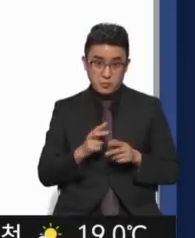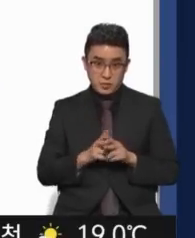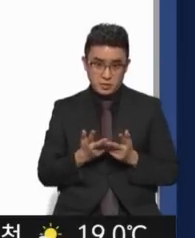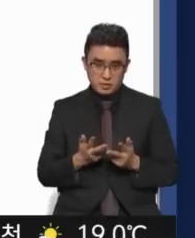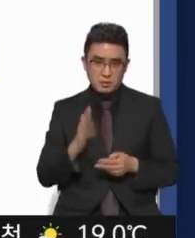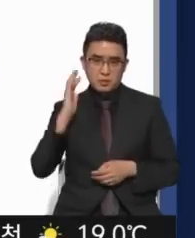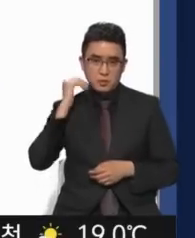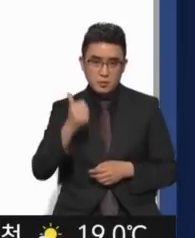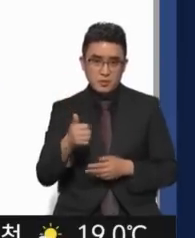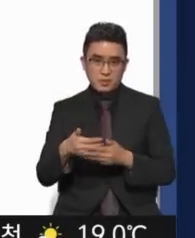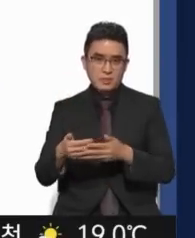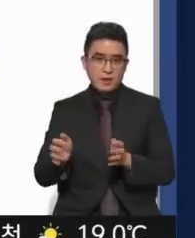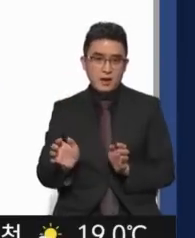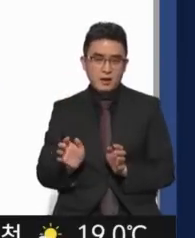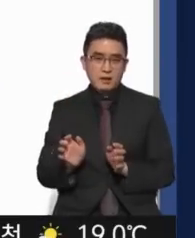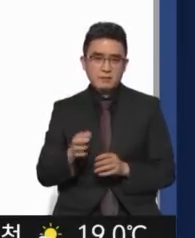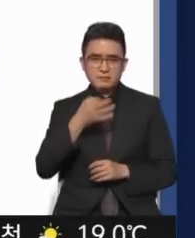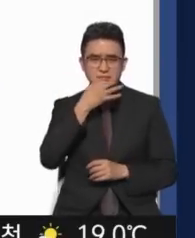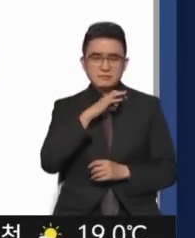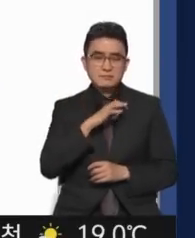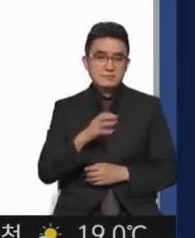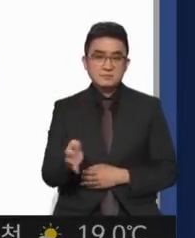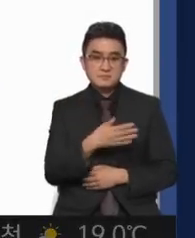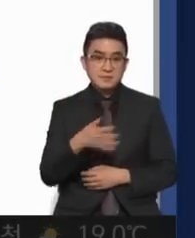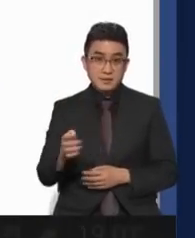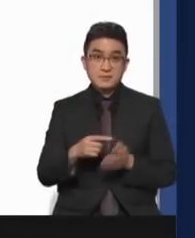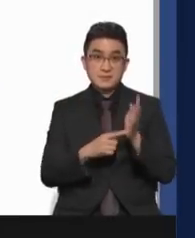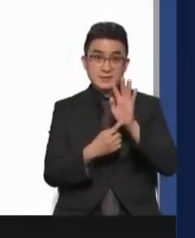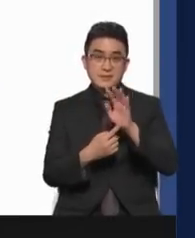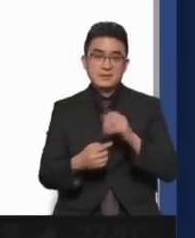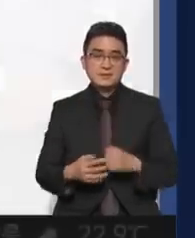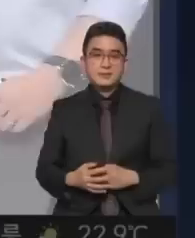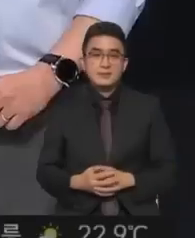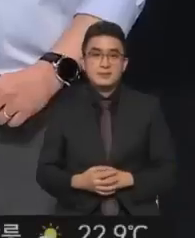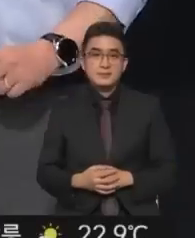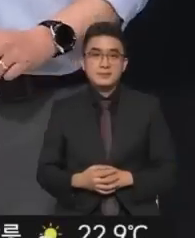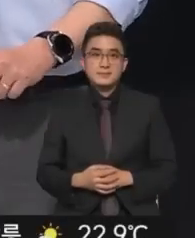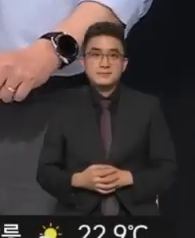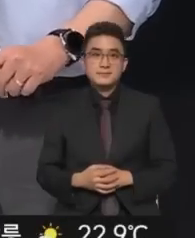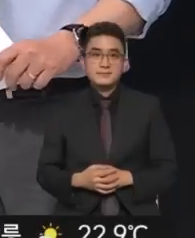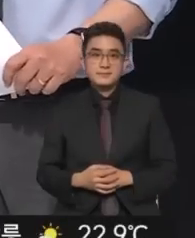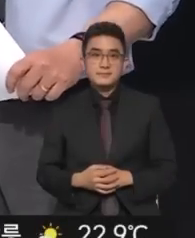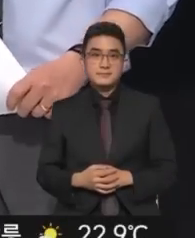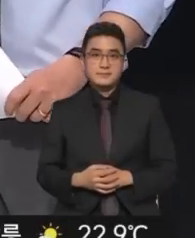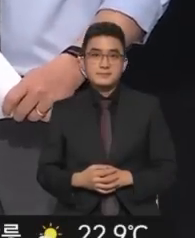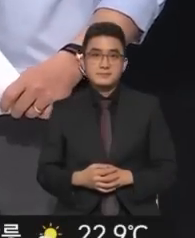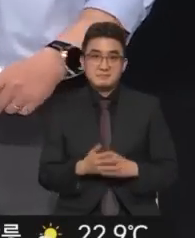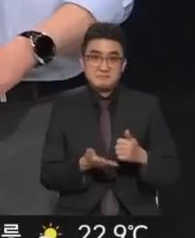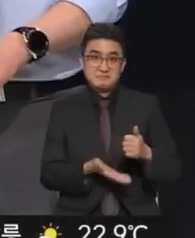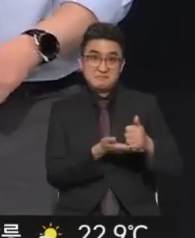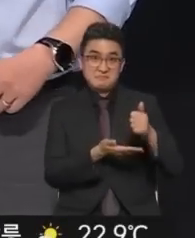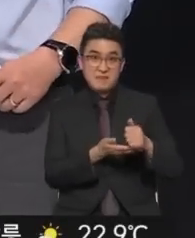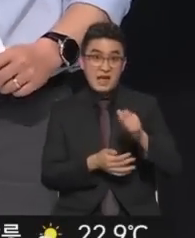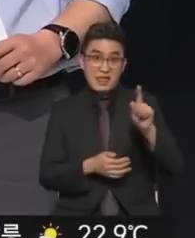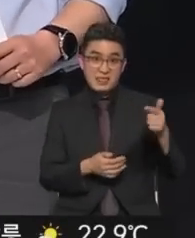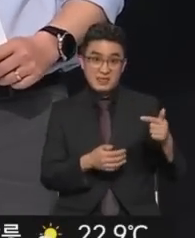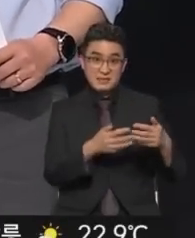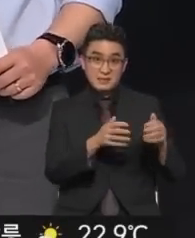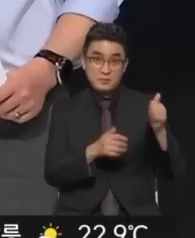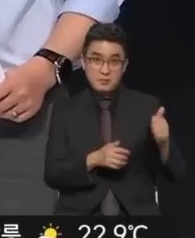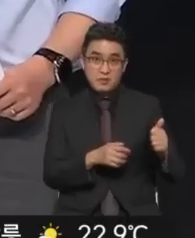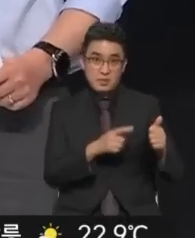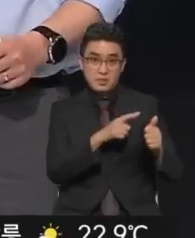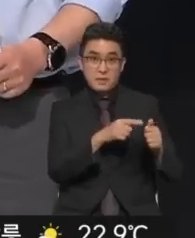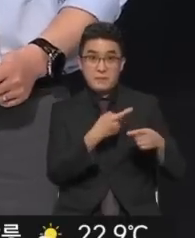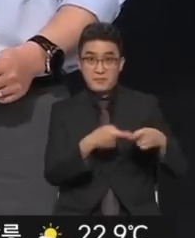대통령에게도 당에도 전혀 도움이 되지 않습니다. 추앙 일색이던 한 장관에 대한 당내